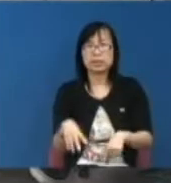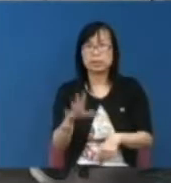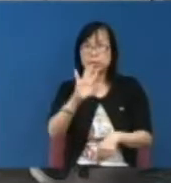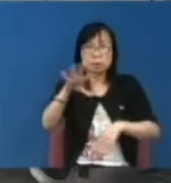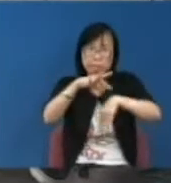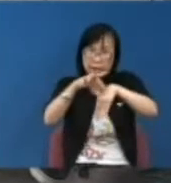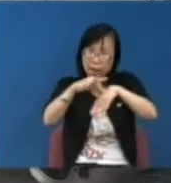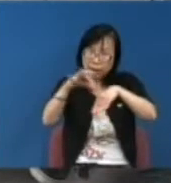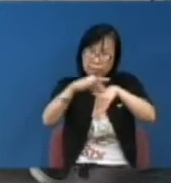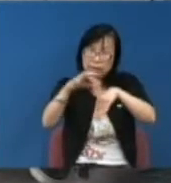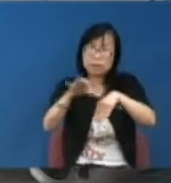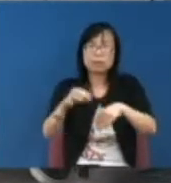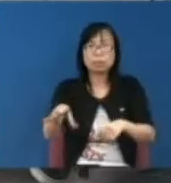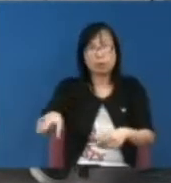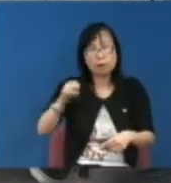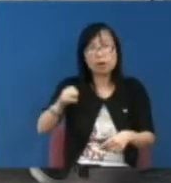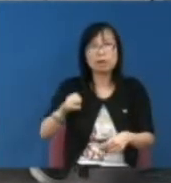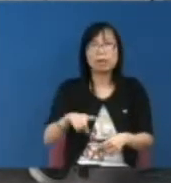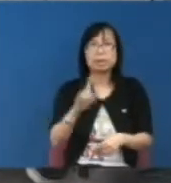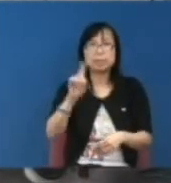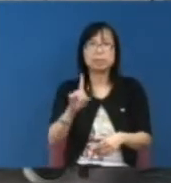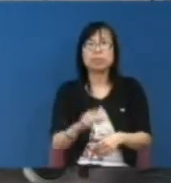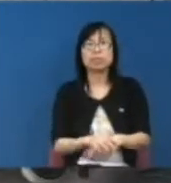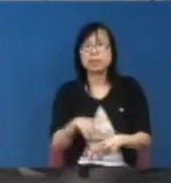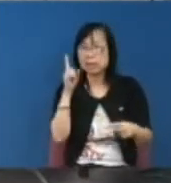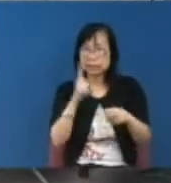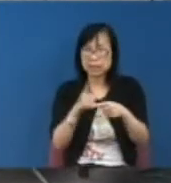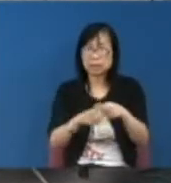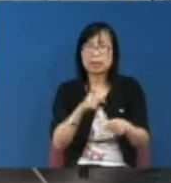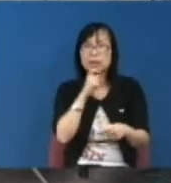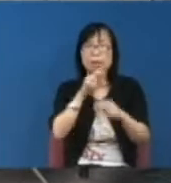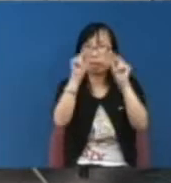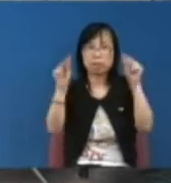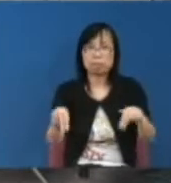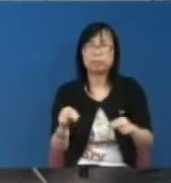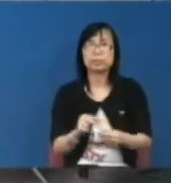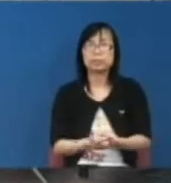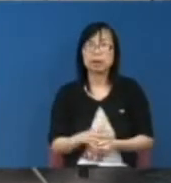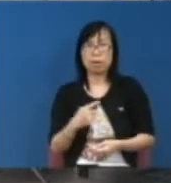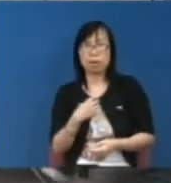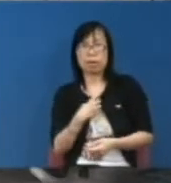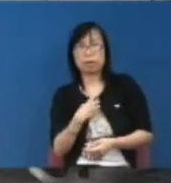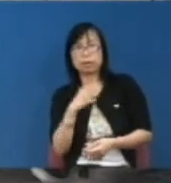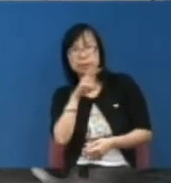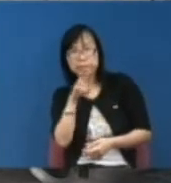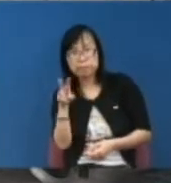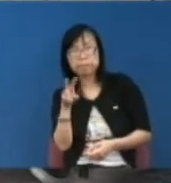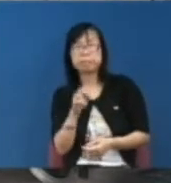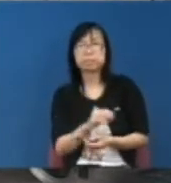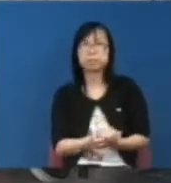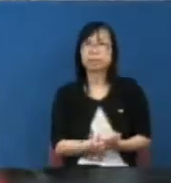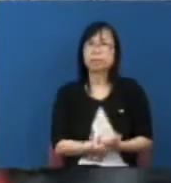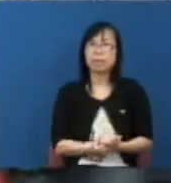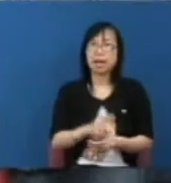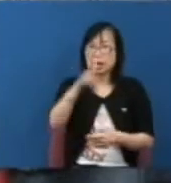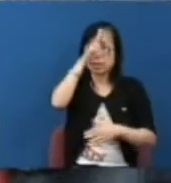唔慳啲使咧，即係唔點樣節能咧，下一代真係出現問題。所以我反而睇到即係好多